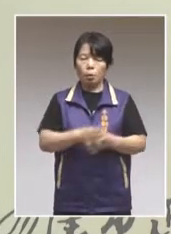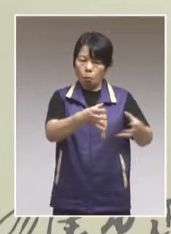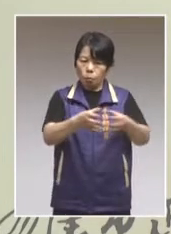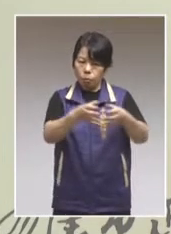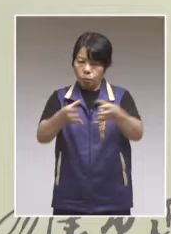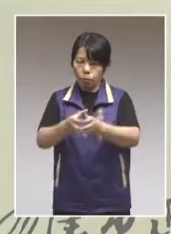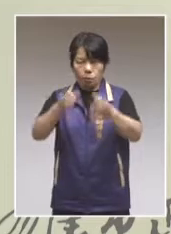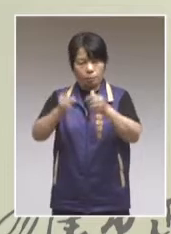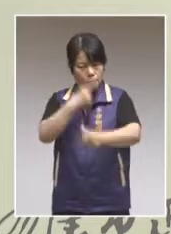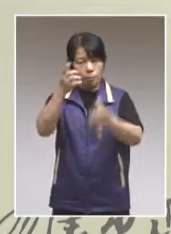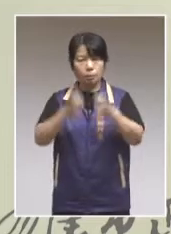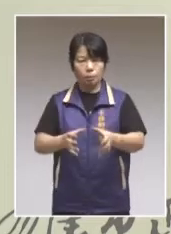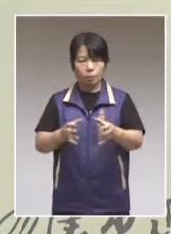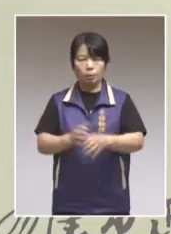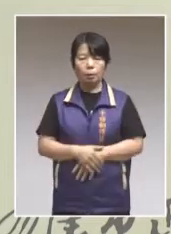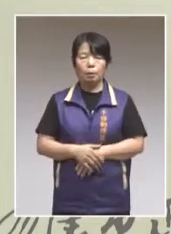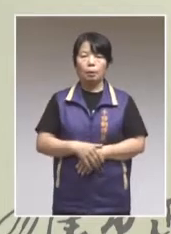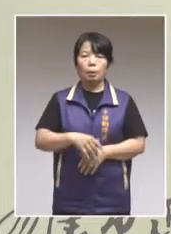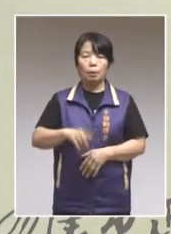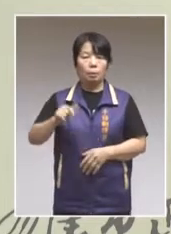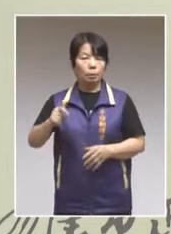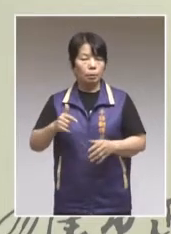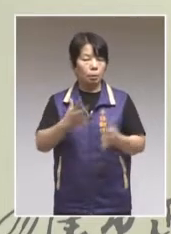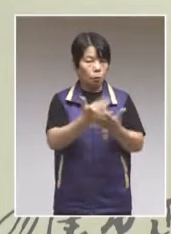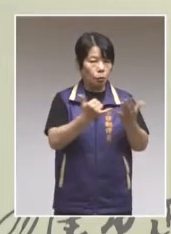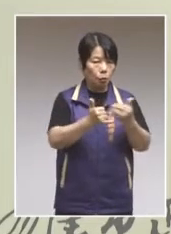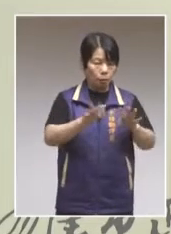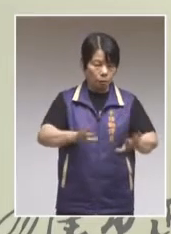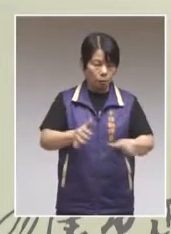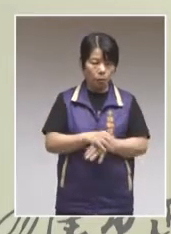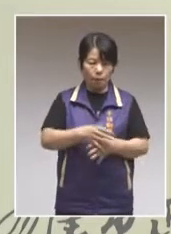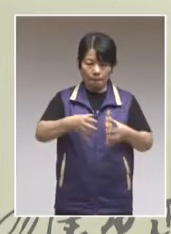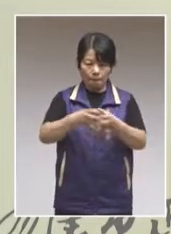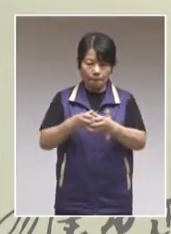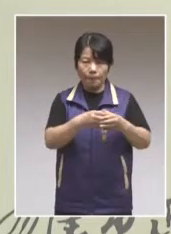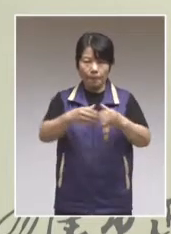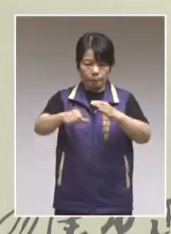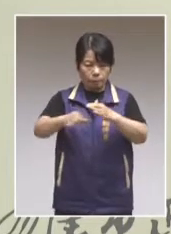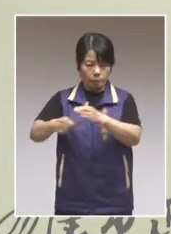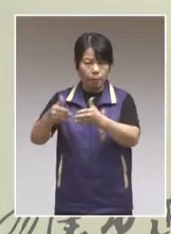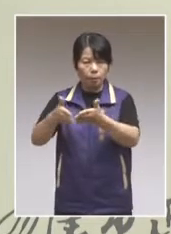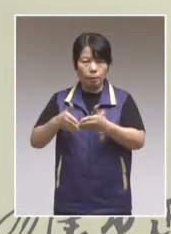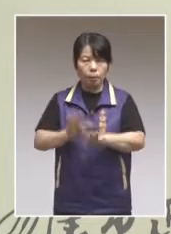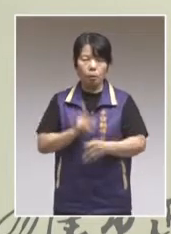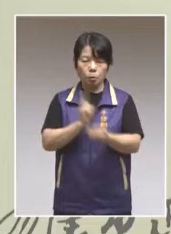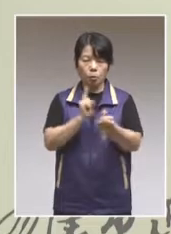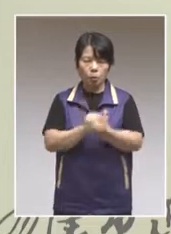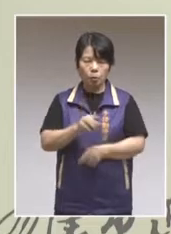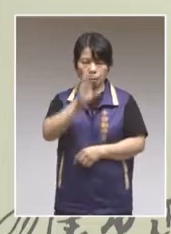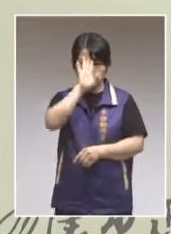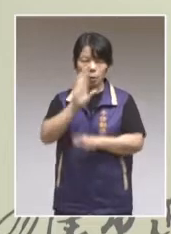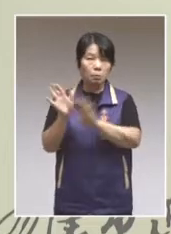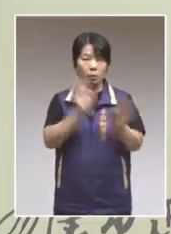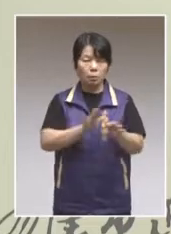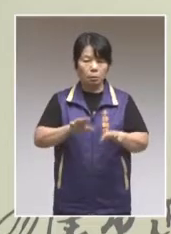的师生的联系的一个管道，跟他的身体的状况，在疫情的流行期间都必须充分的掌握。